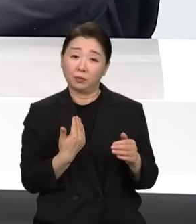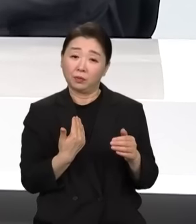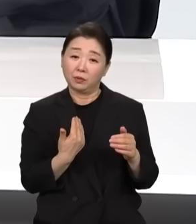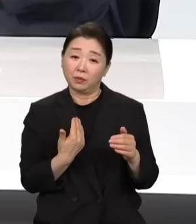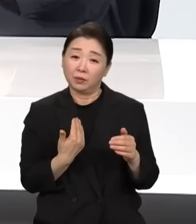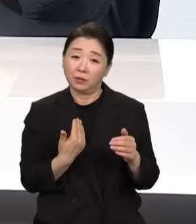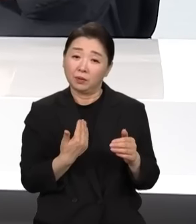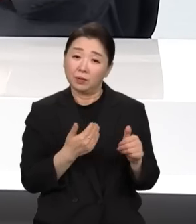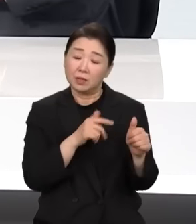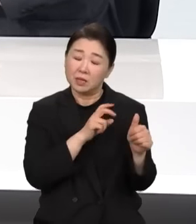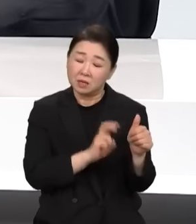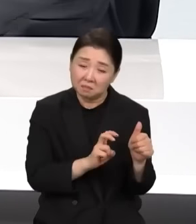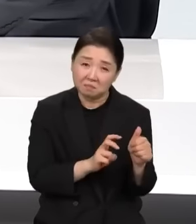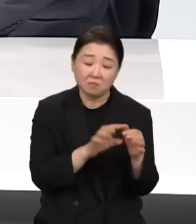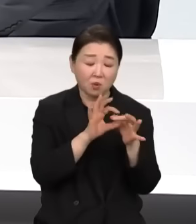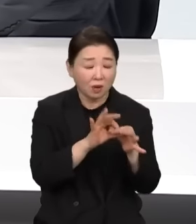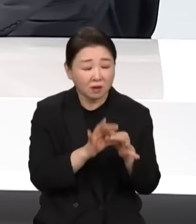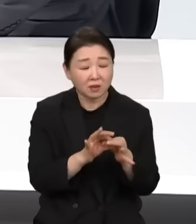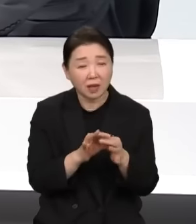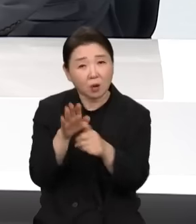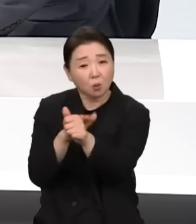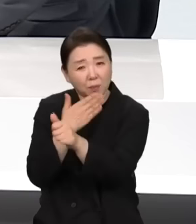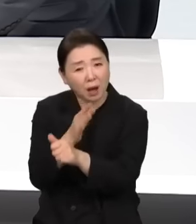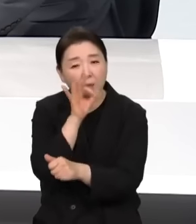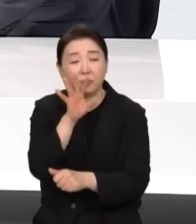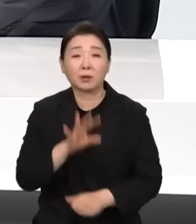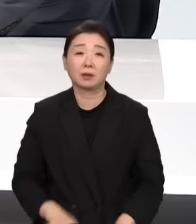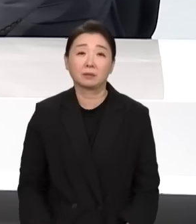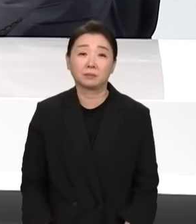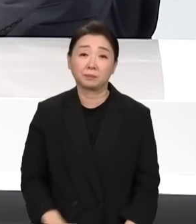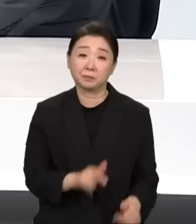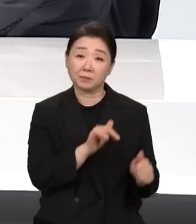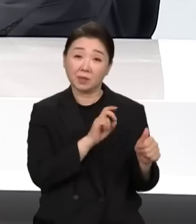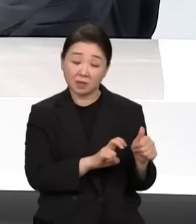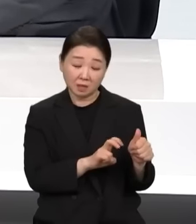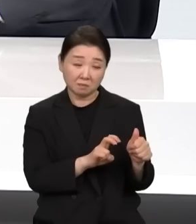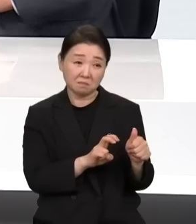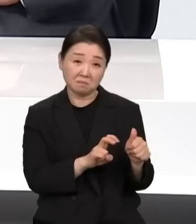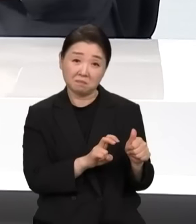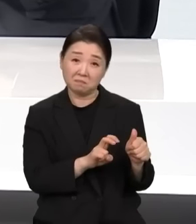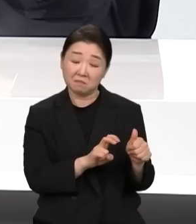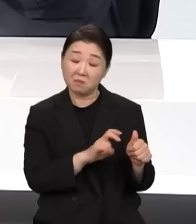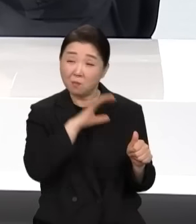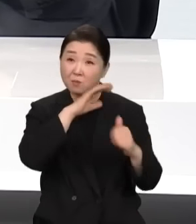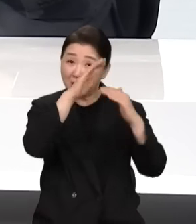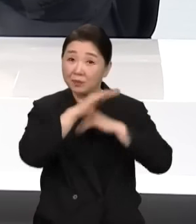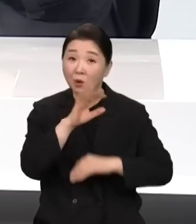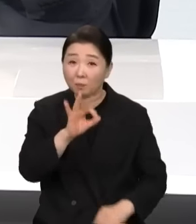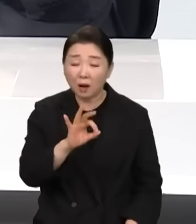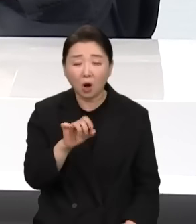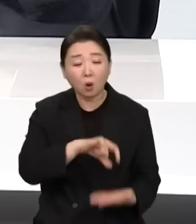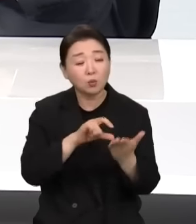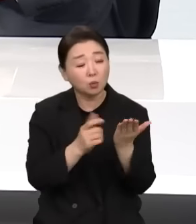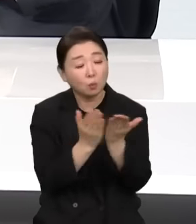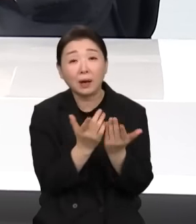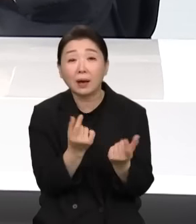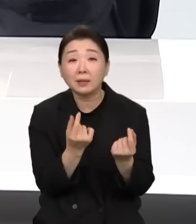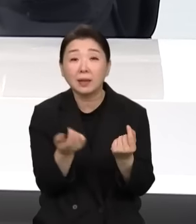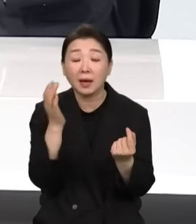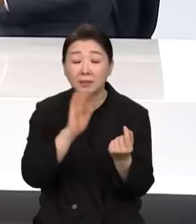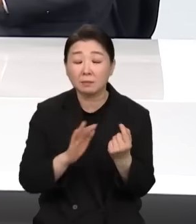어떻게 로비를 했겠냐 이런 주장을 하고 있는 겁니다네이 임전 사단장의 반론 따져 볼까요 뭐 일부 맞는 부분도 있습니다 하지만